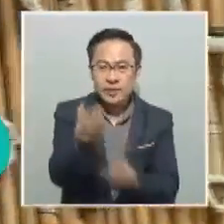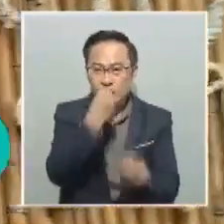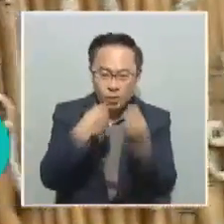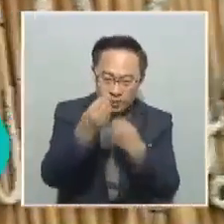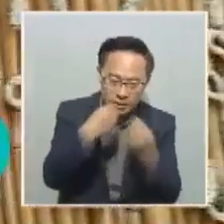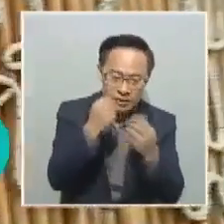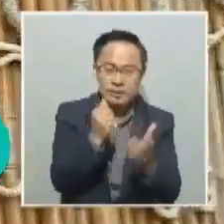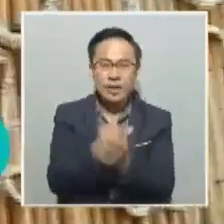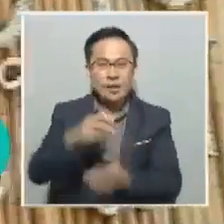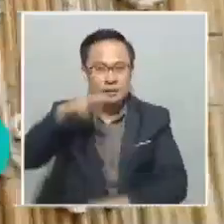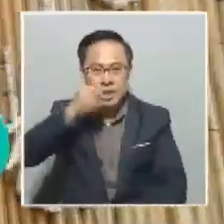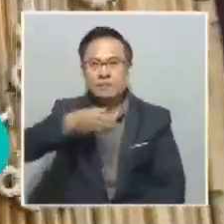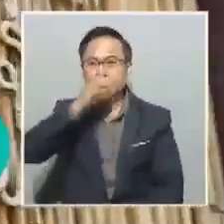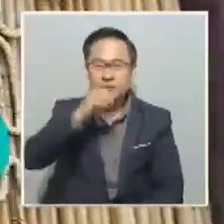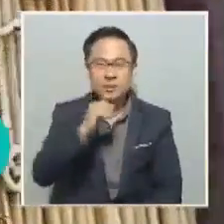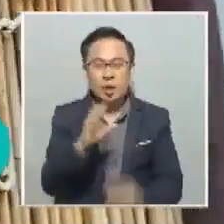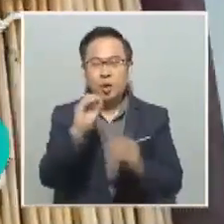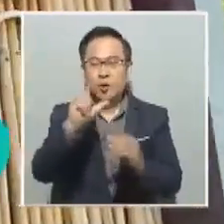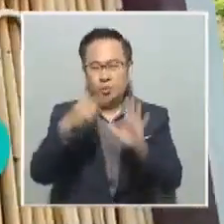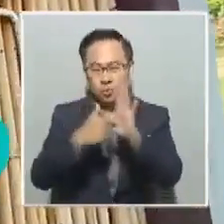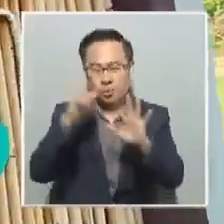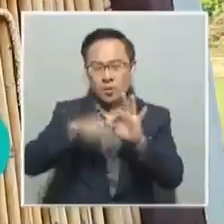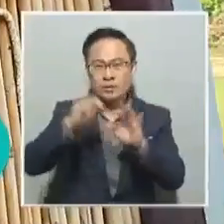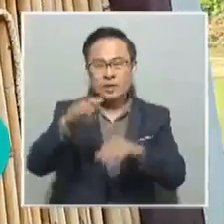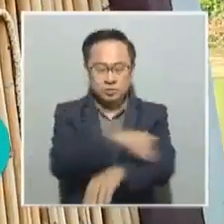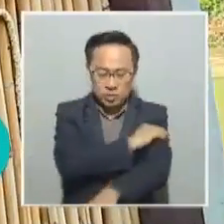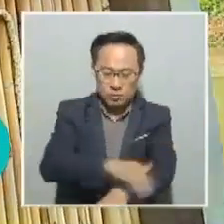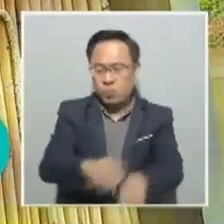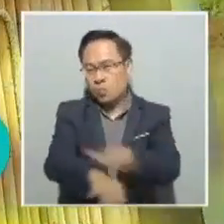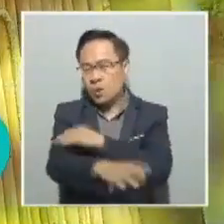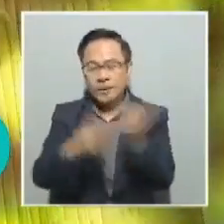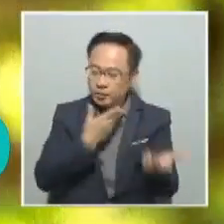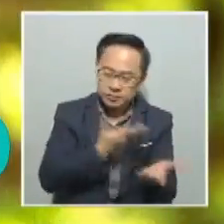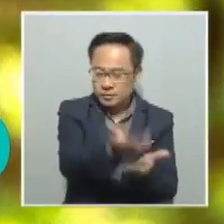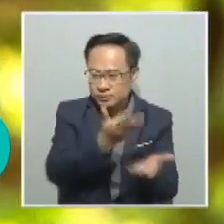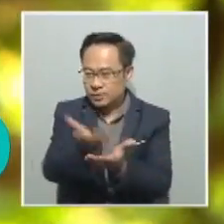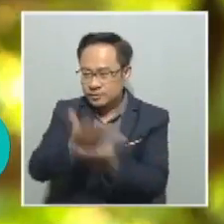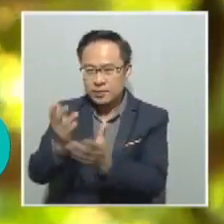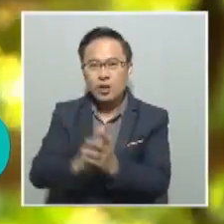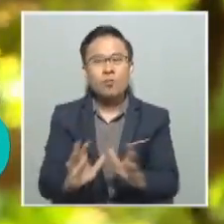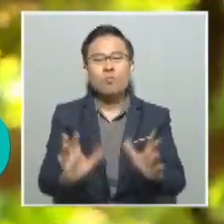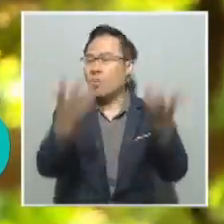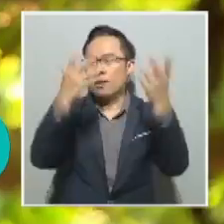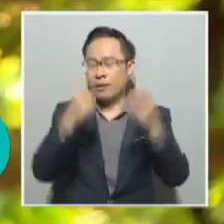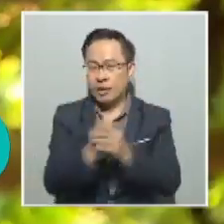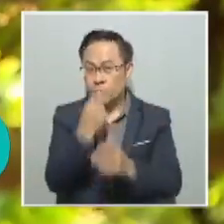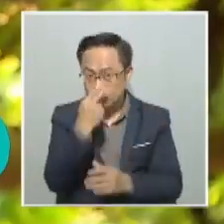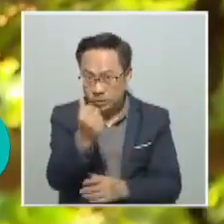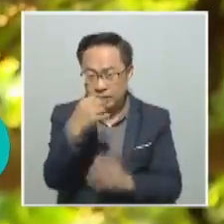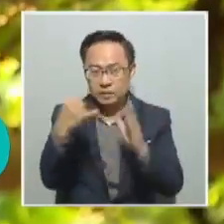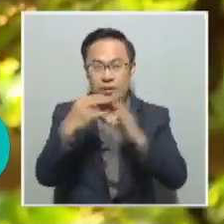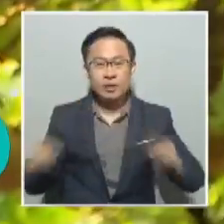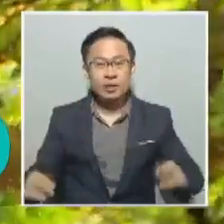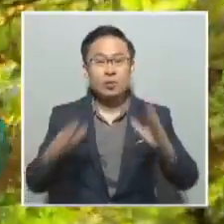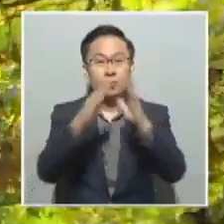กี้ คุกกี้นะครับโลชั่นสบู่ซื้อมันให้หมดใช้มันให้หมดเลย ถูกต้องใครผ่านไปผ่านมานะค